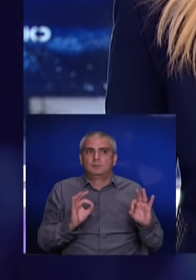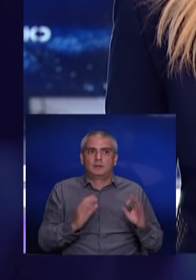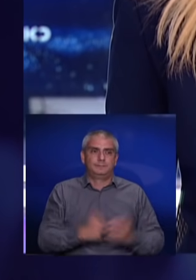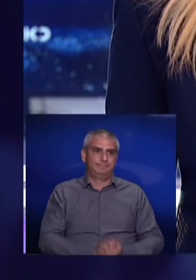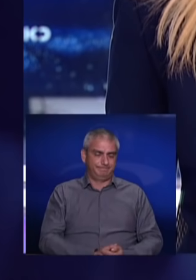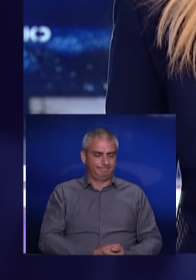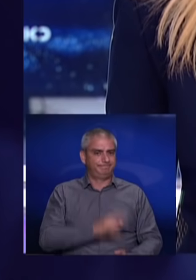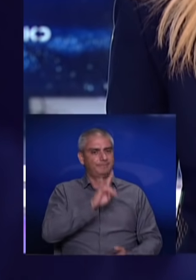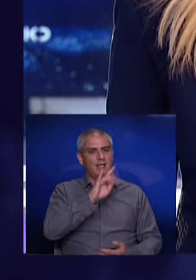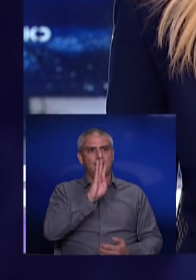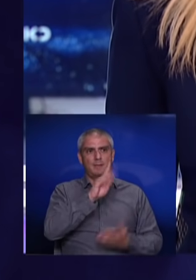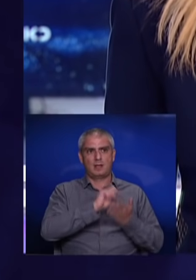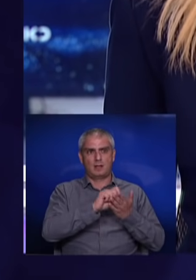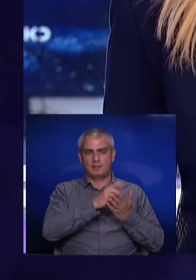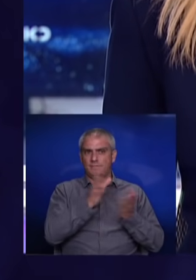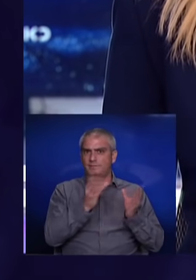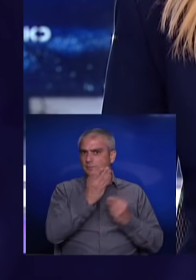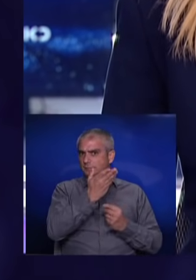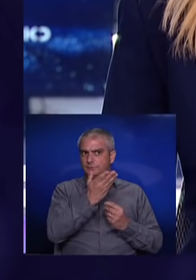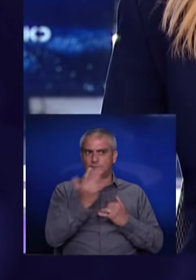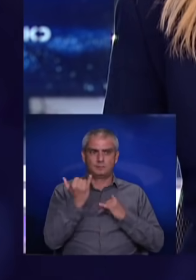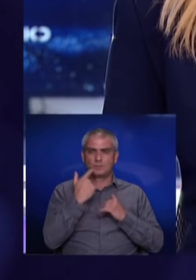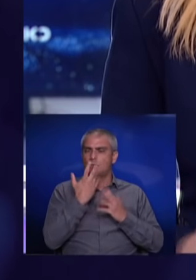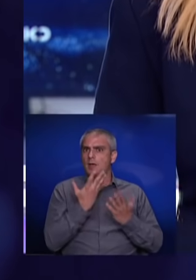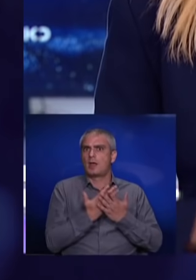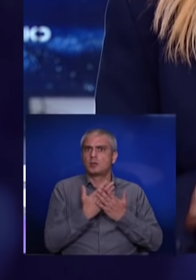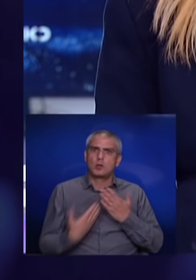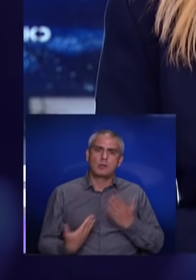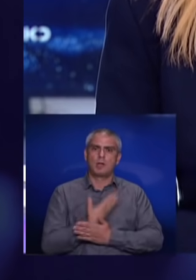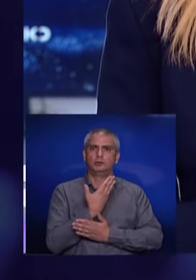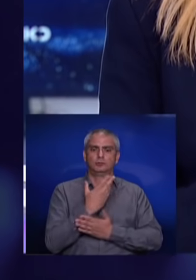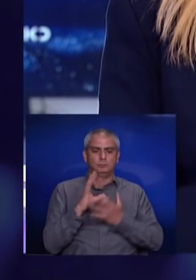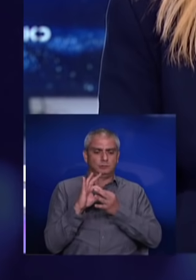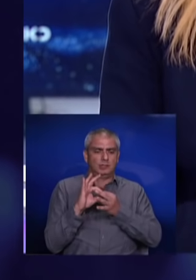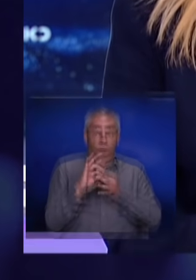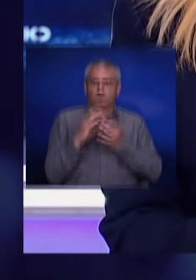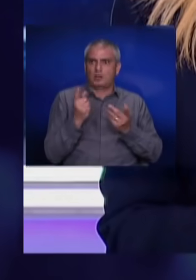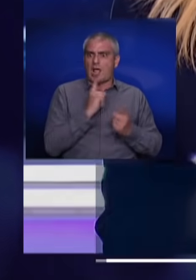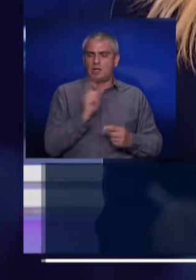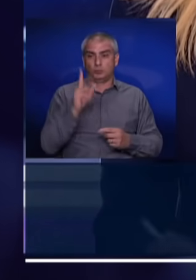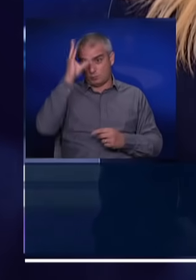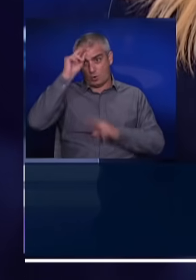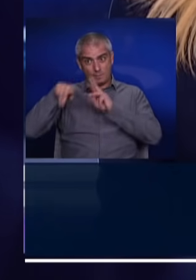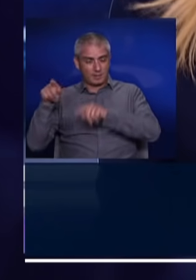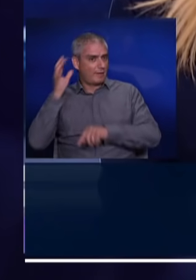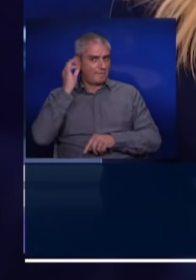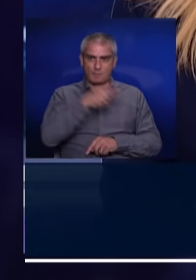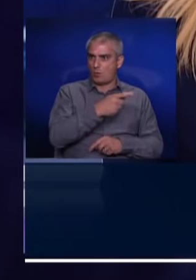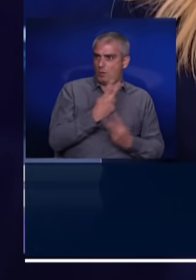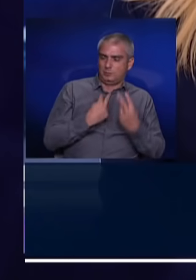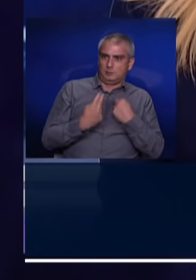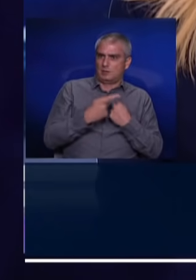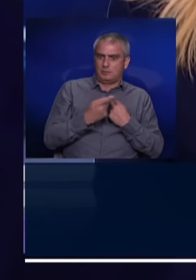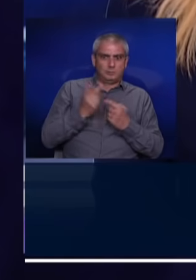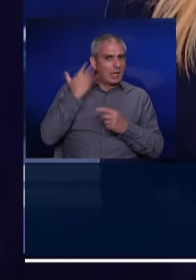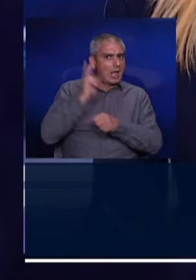חן ביאר, אנחנו איתך עכשיו, אתה מביא הערב עדויות חדשות על הקשר האסור הזה בין מטפל למטופלת שלו, שוב היו תמרורי